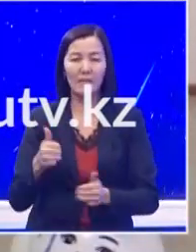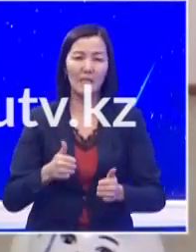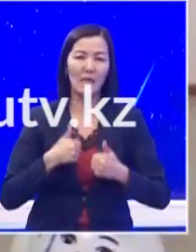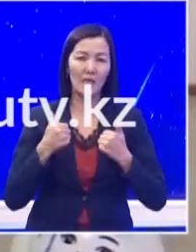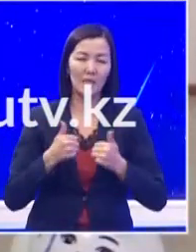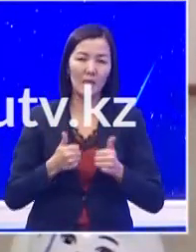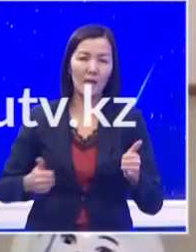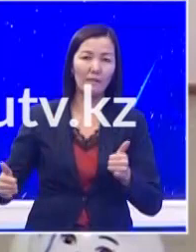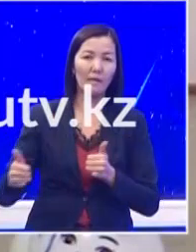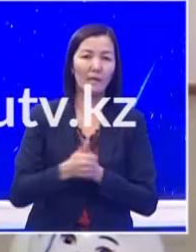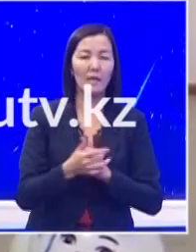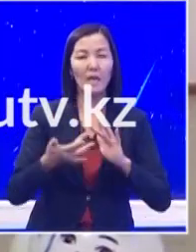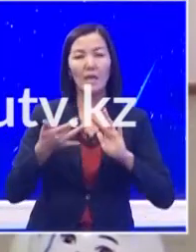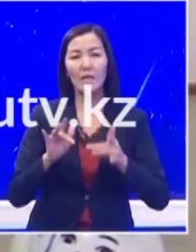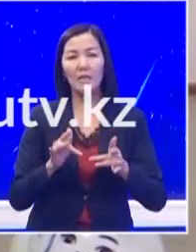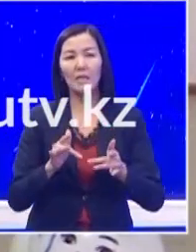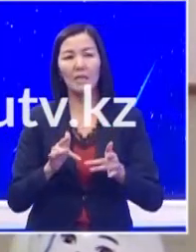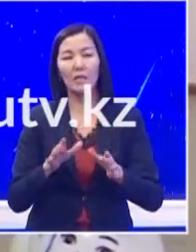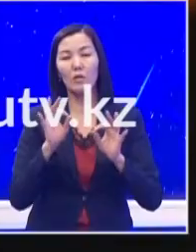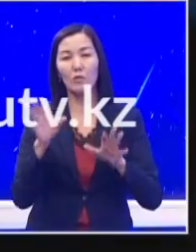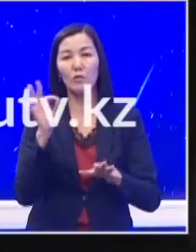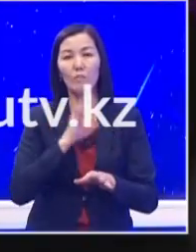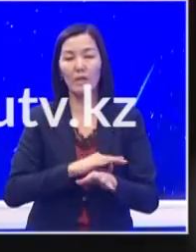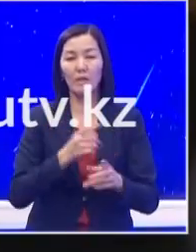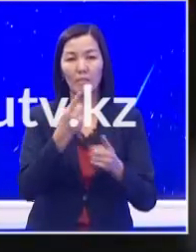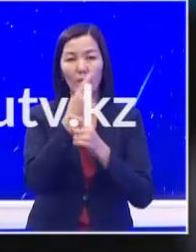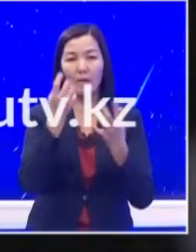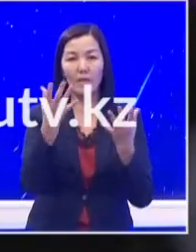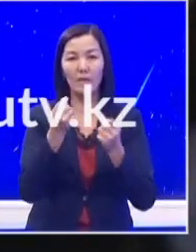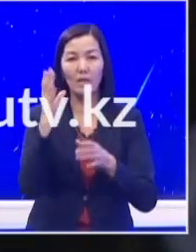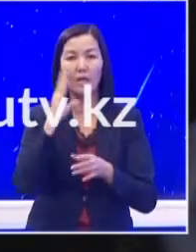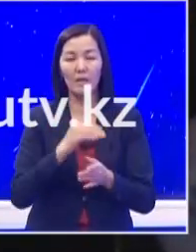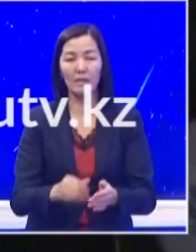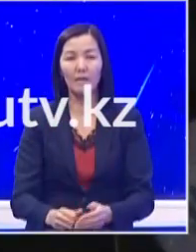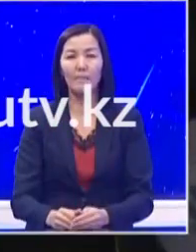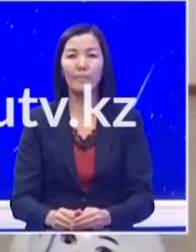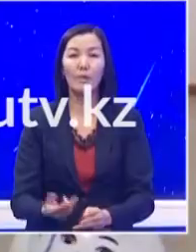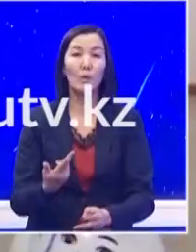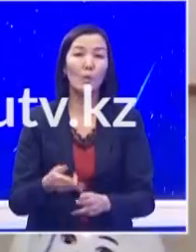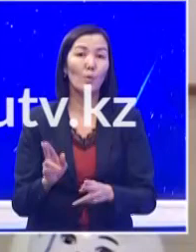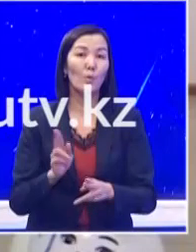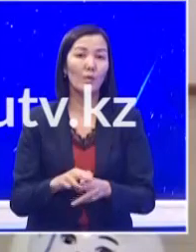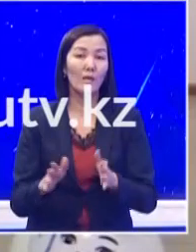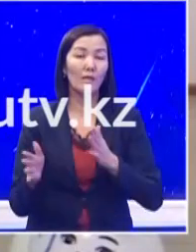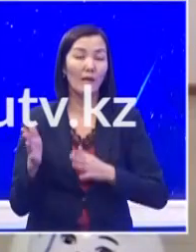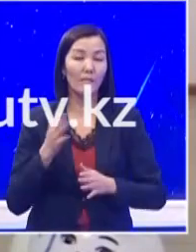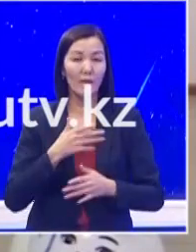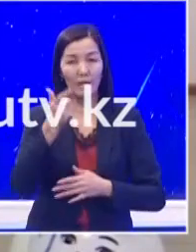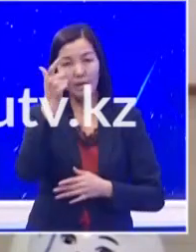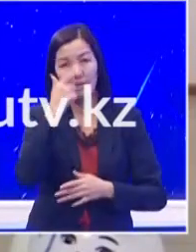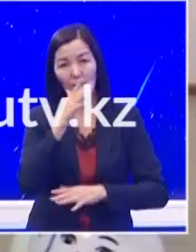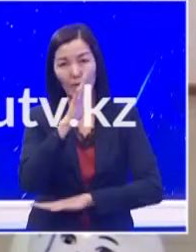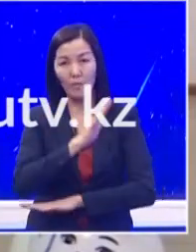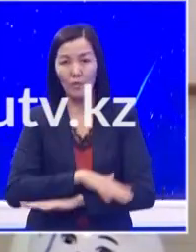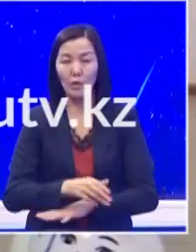ұлтанып, интернет желілерін өте тиімді пайдаланып, ақпараттарды біліп келе алады. Өте тәрбиелі, өнегелі,